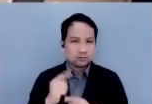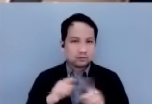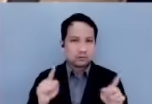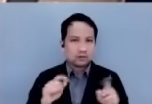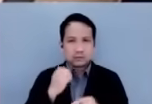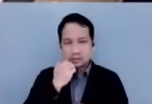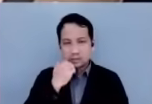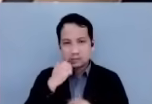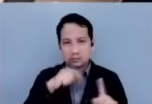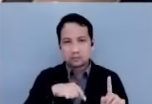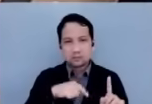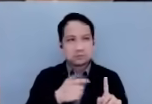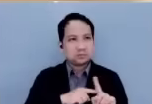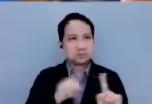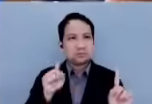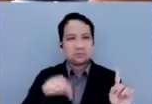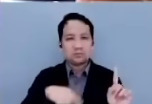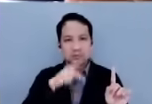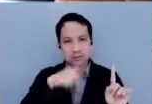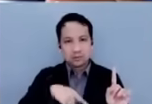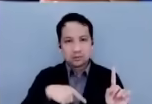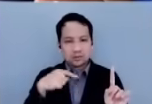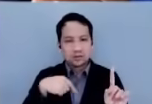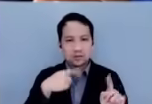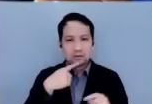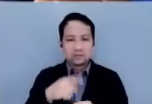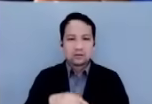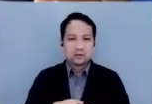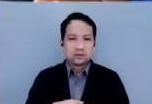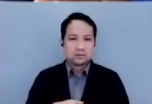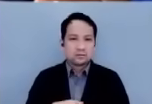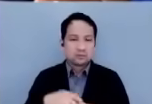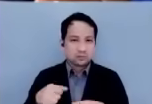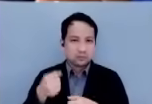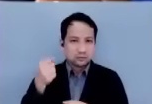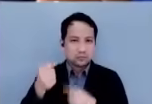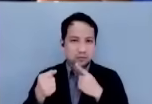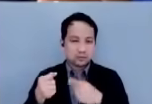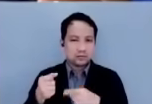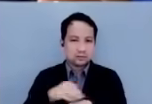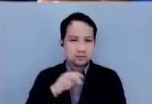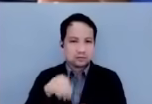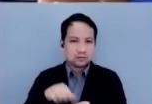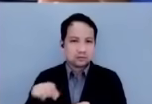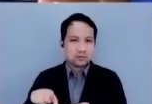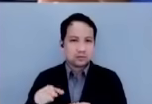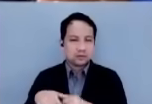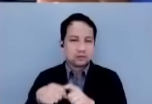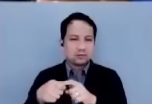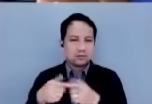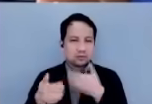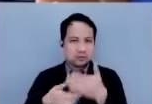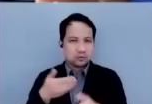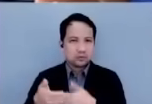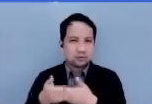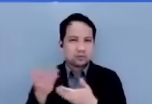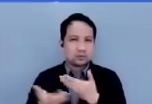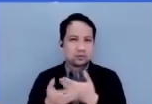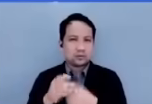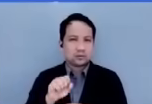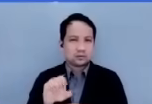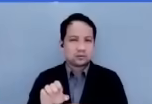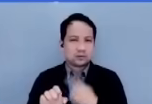na tinuro po ako. Suspendido muna sa fieldwork ang enforcer habang gumugulong ang investigasyon.